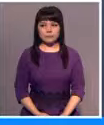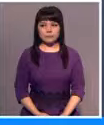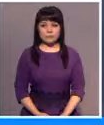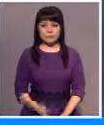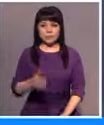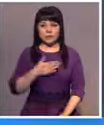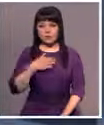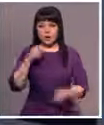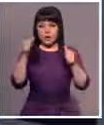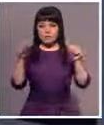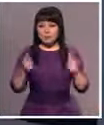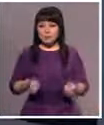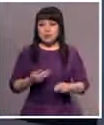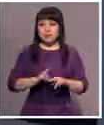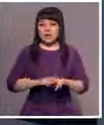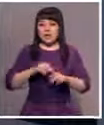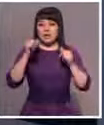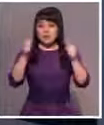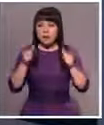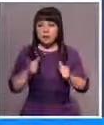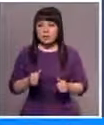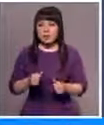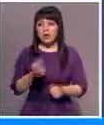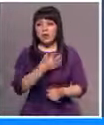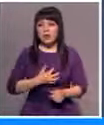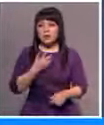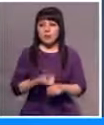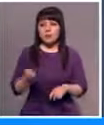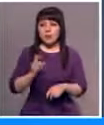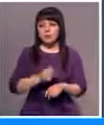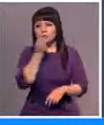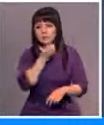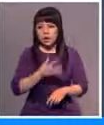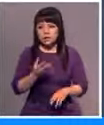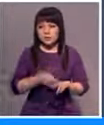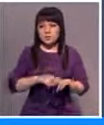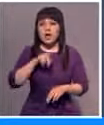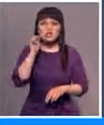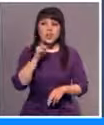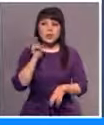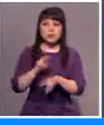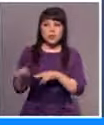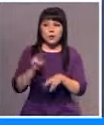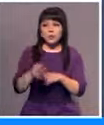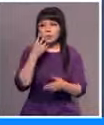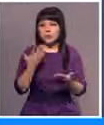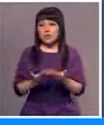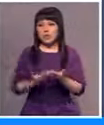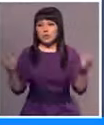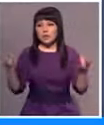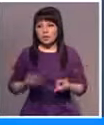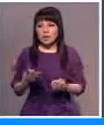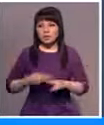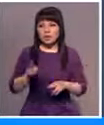Бұл мемориалдың маңызы өте күшті. Жастар осылай етіп үйретуіміз керек. Соның арқасында